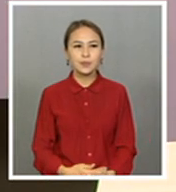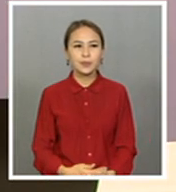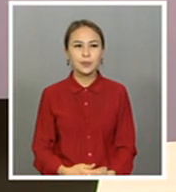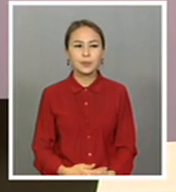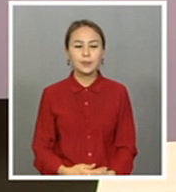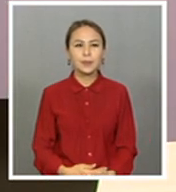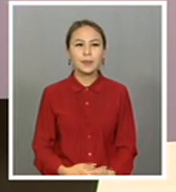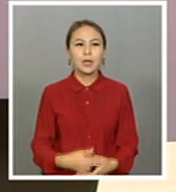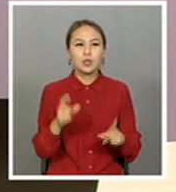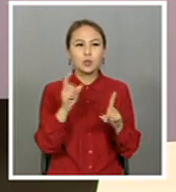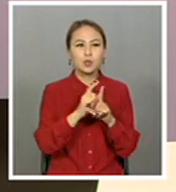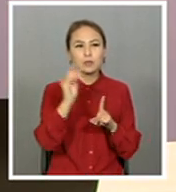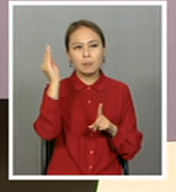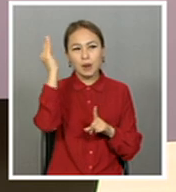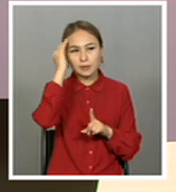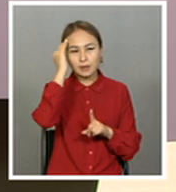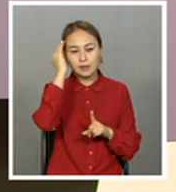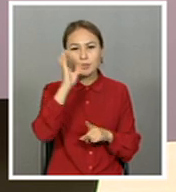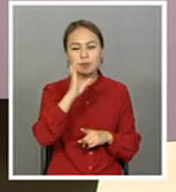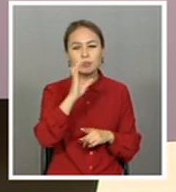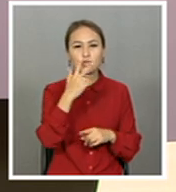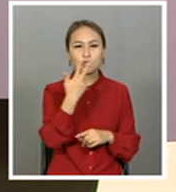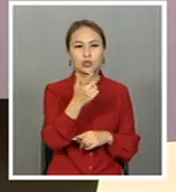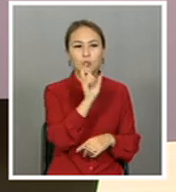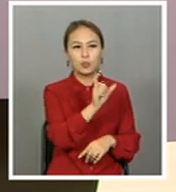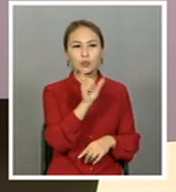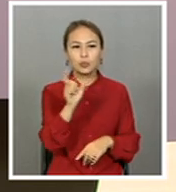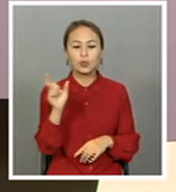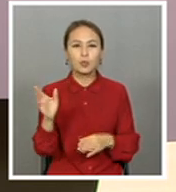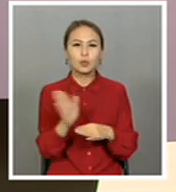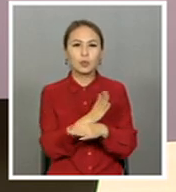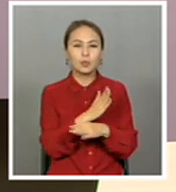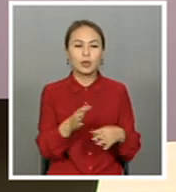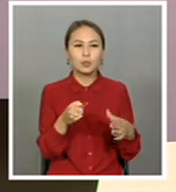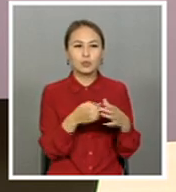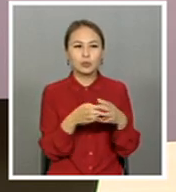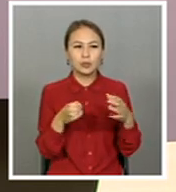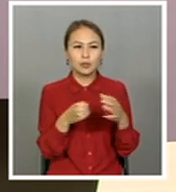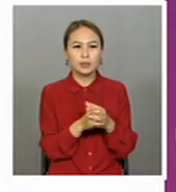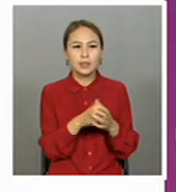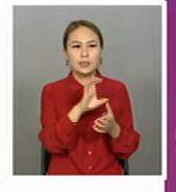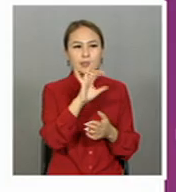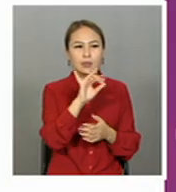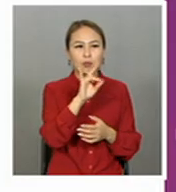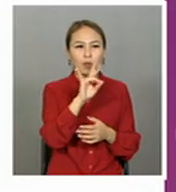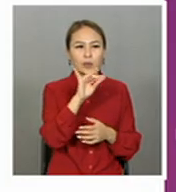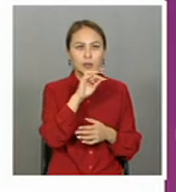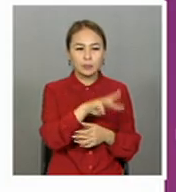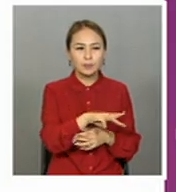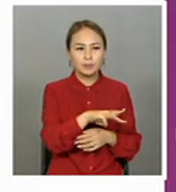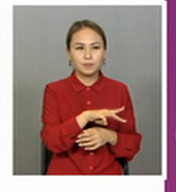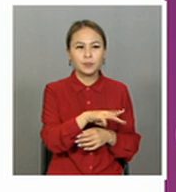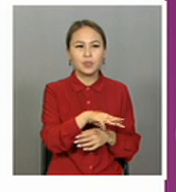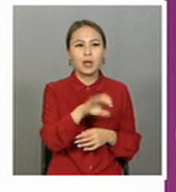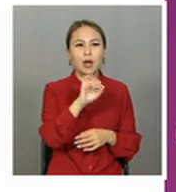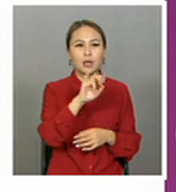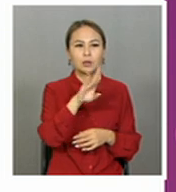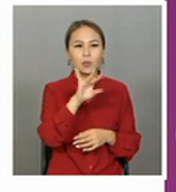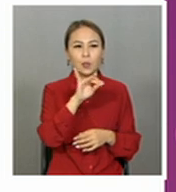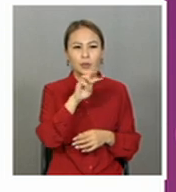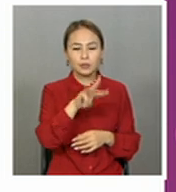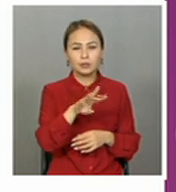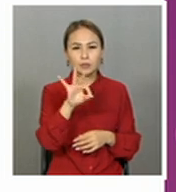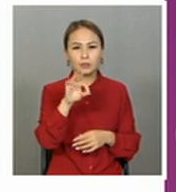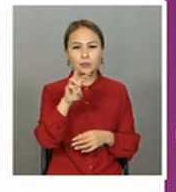балалар, сөз мағыналары үш топқа бөлінеді екен. Синоним сөздер, антоним және